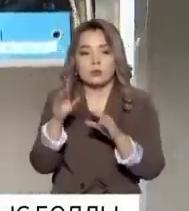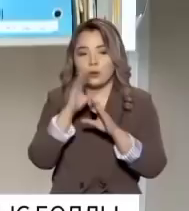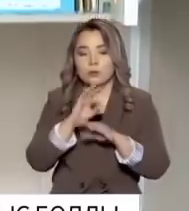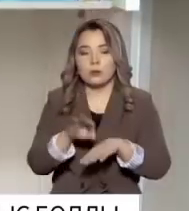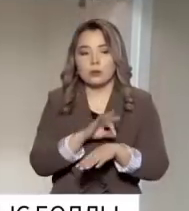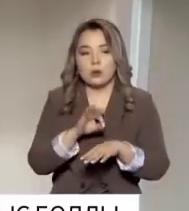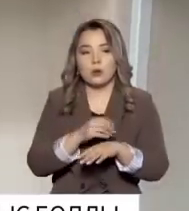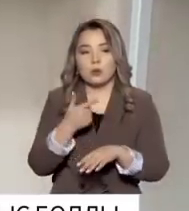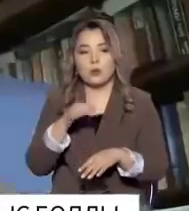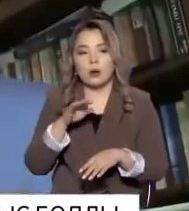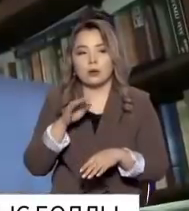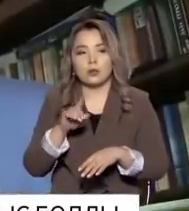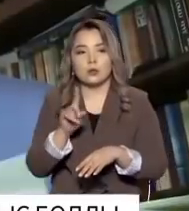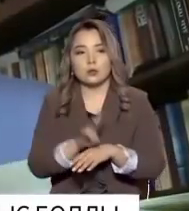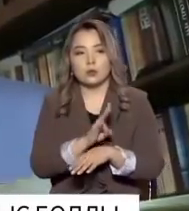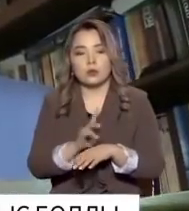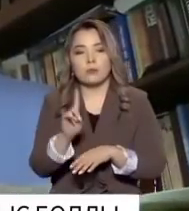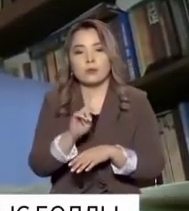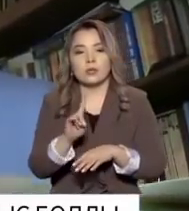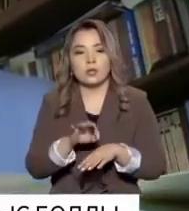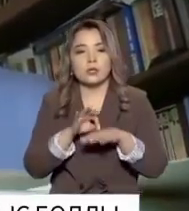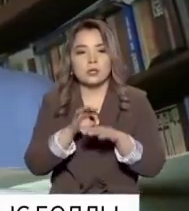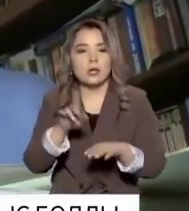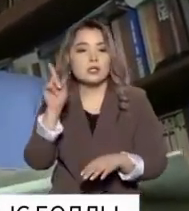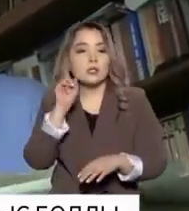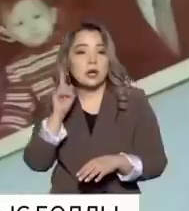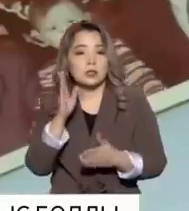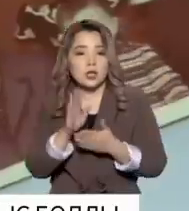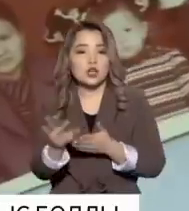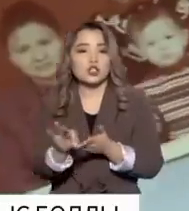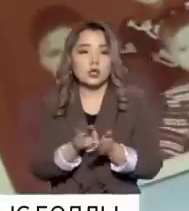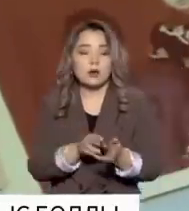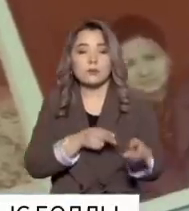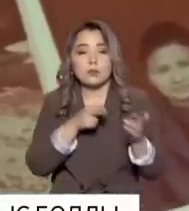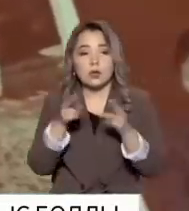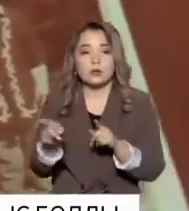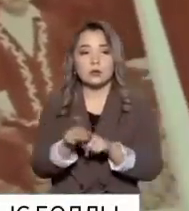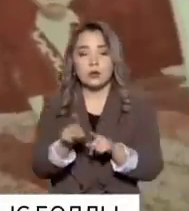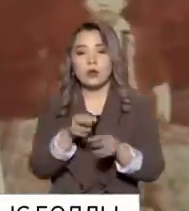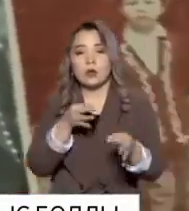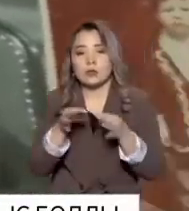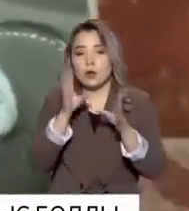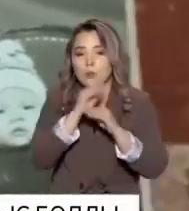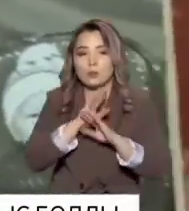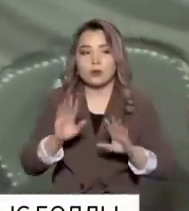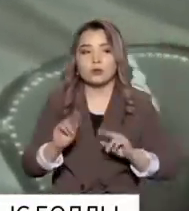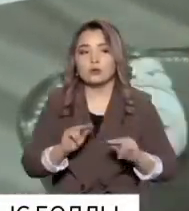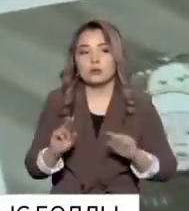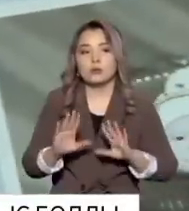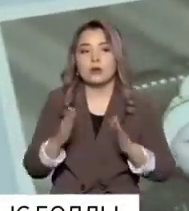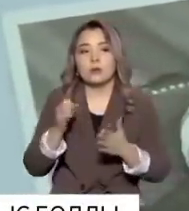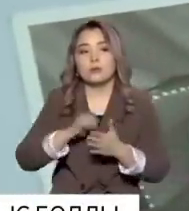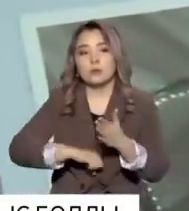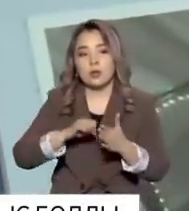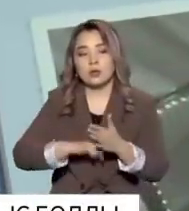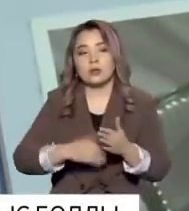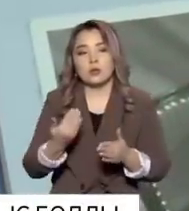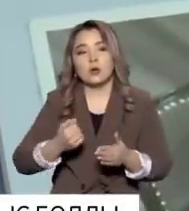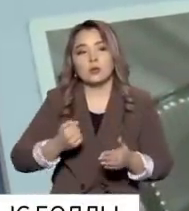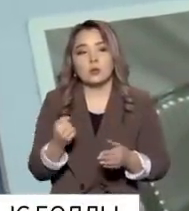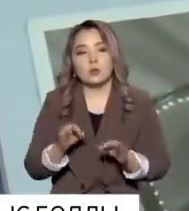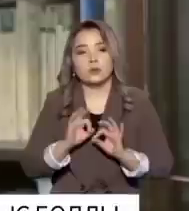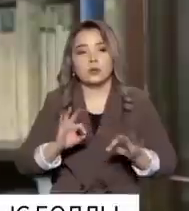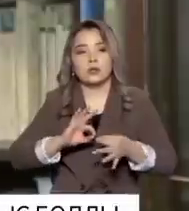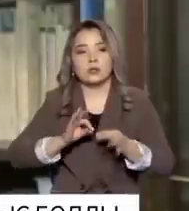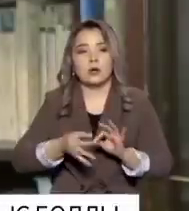Бірақ жары Гүлбақыт түнгі бірде оның ауруханаға жеткізілгенін естіген. Жедел сонда барса да тілдесіп үлгермеген. Ал оқиға қалай болғанын қасындағы досы айтып